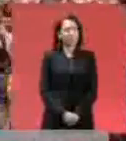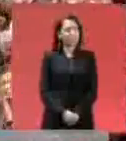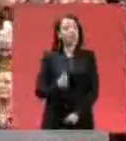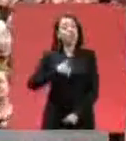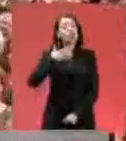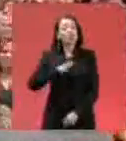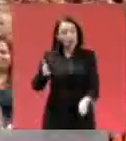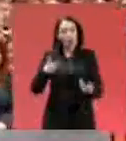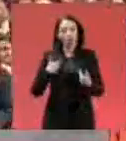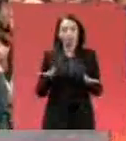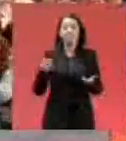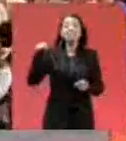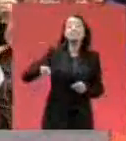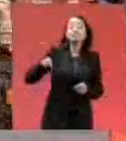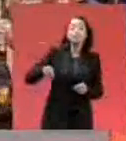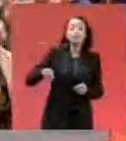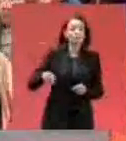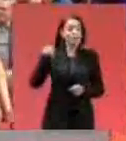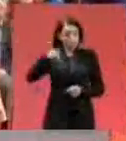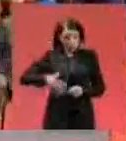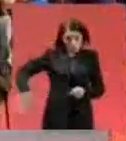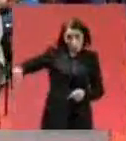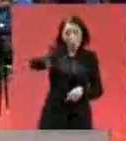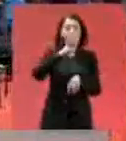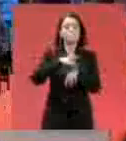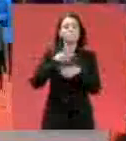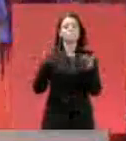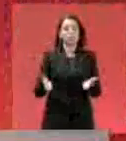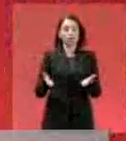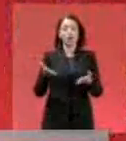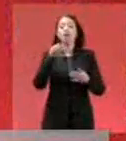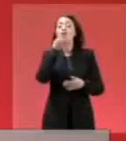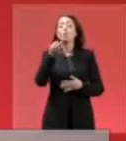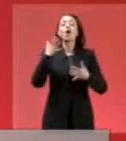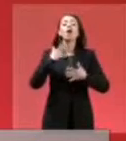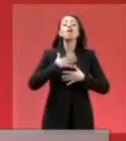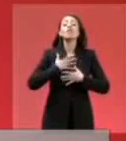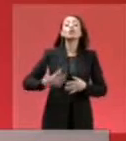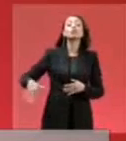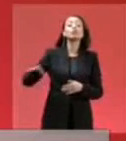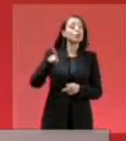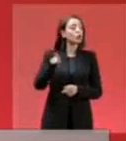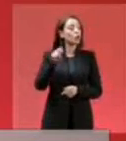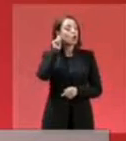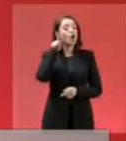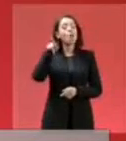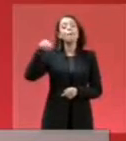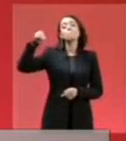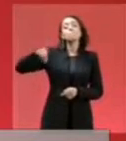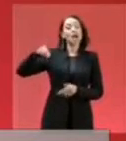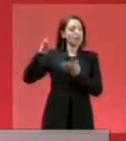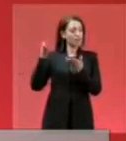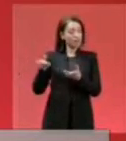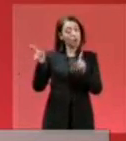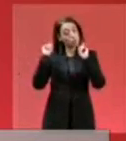Θέλω λοιπόν σήμερα από εδώ από την Πάτρα να ευχαριστήσω θερμά τον κύριο Μαρινάκη